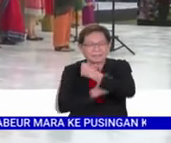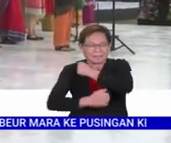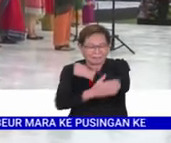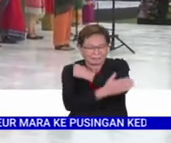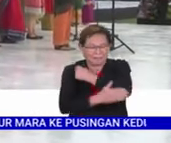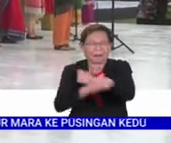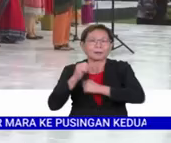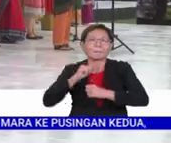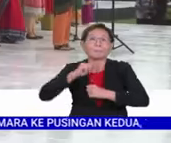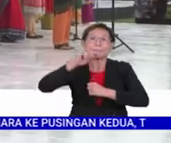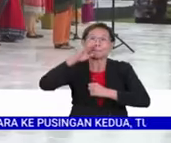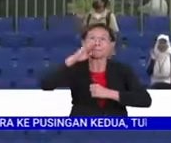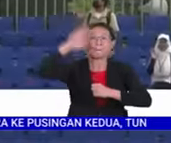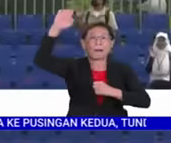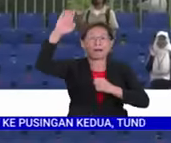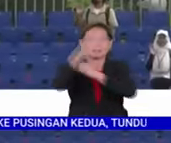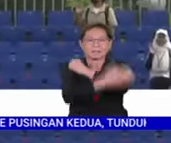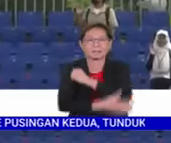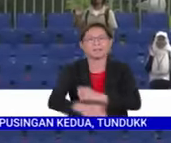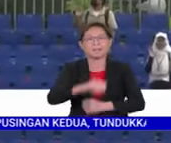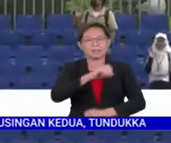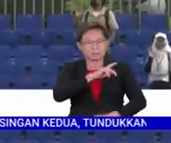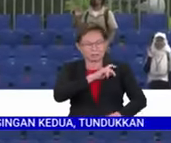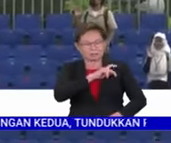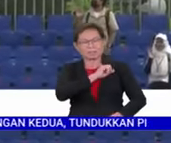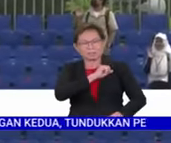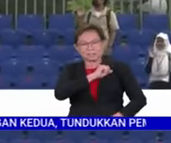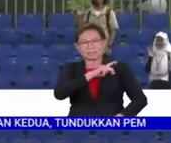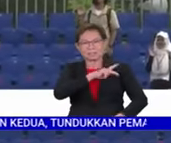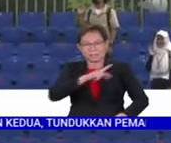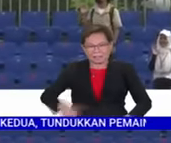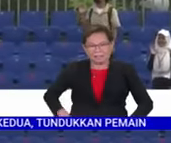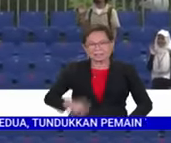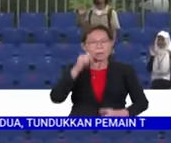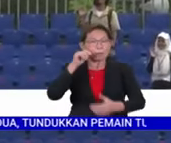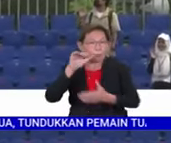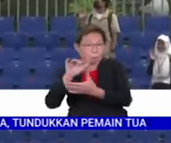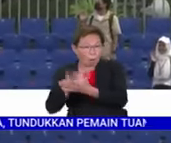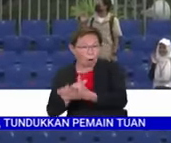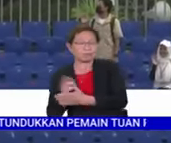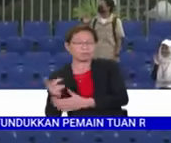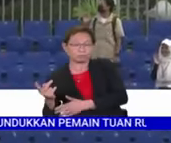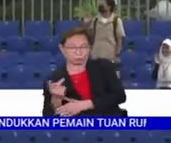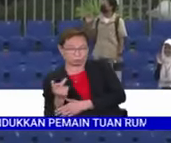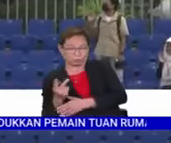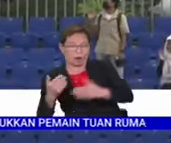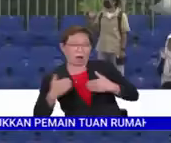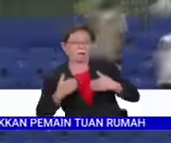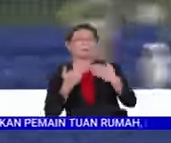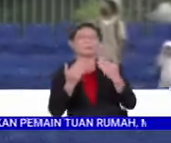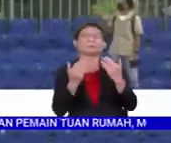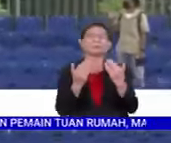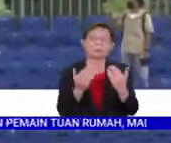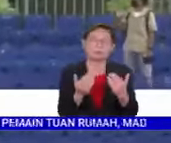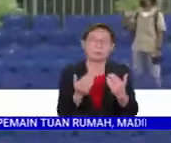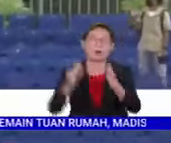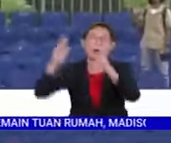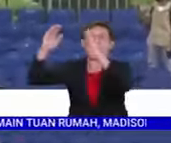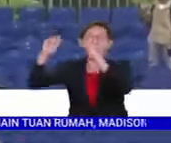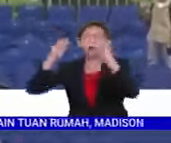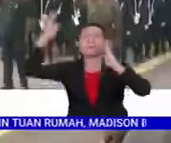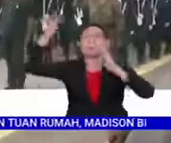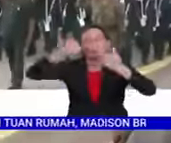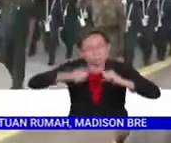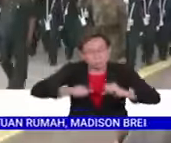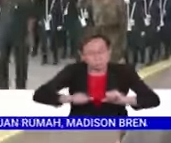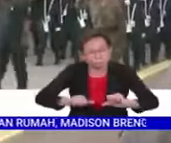Sultan Abdullah dan Raja Permaisuri Agong Tunku Hajah Azizah Aminah Maimunah Iskandariah juga mendoakan agar Malaysia